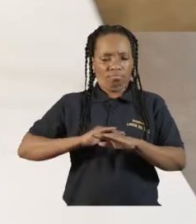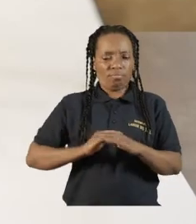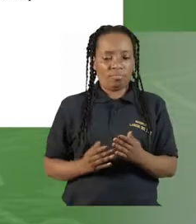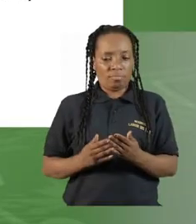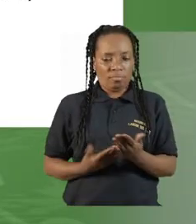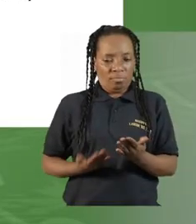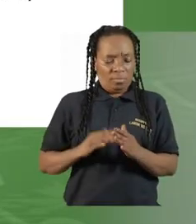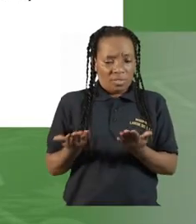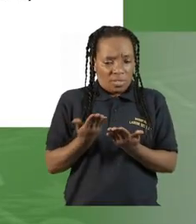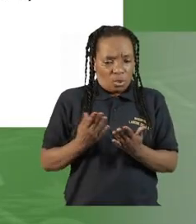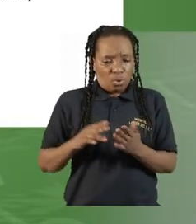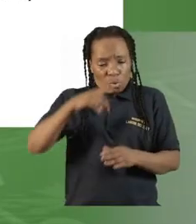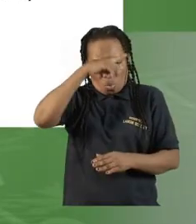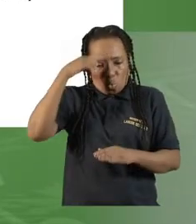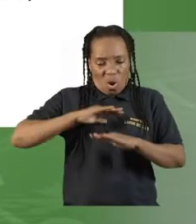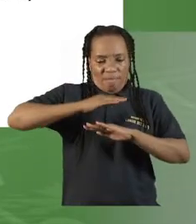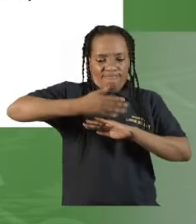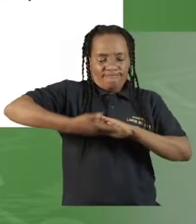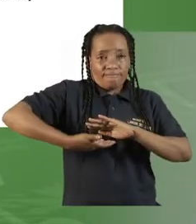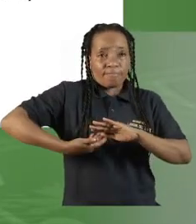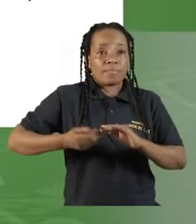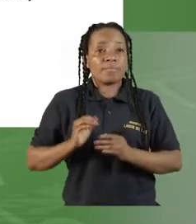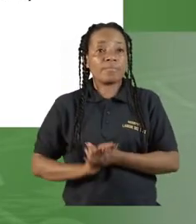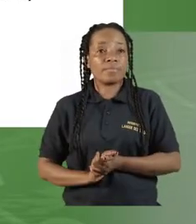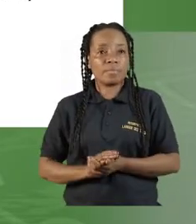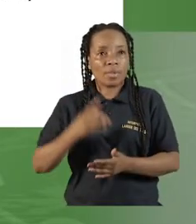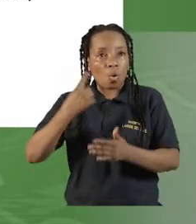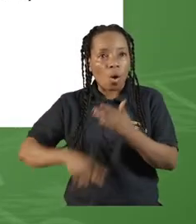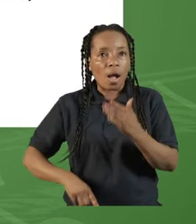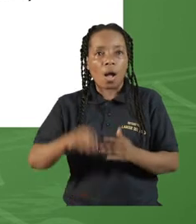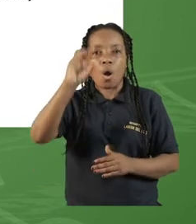noire. C'est de l'oxyde de cuivre 2.